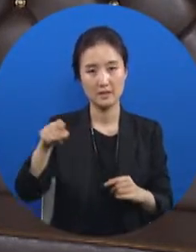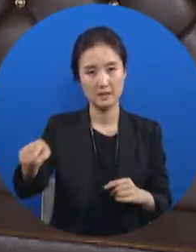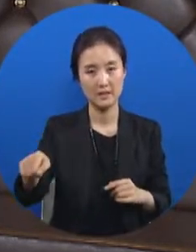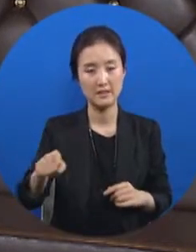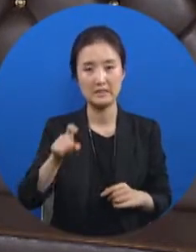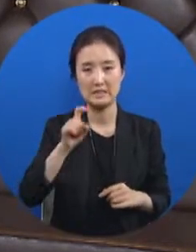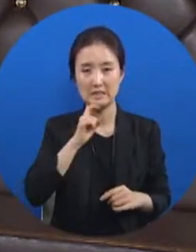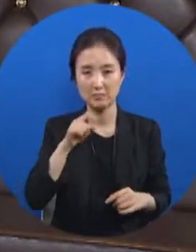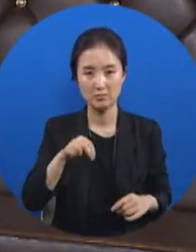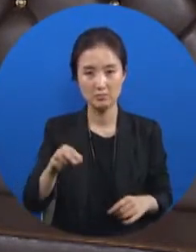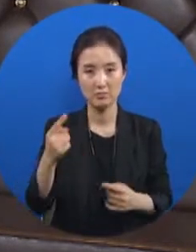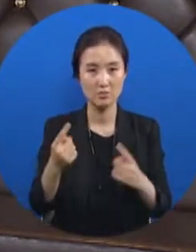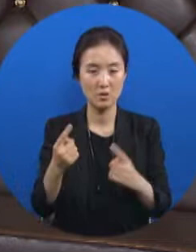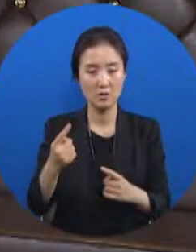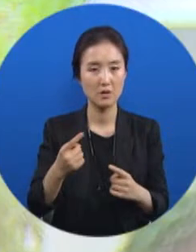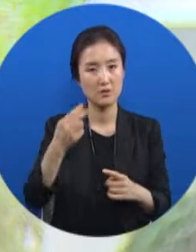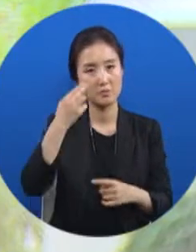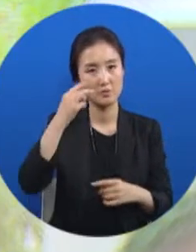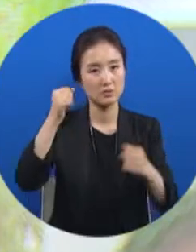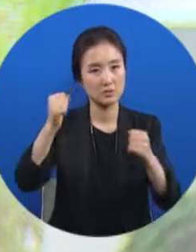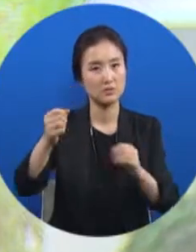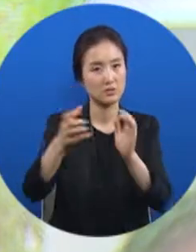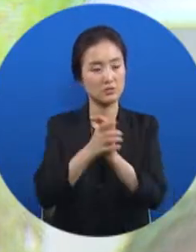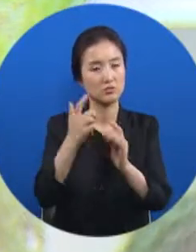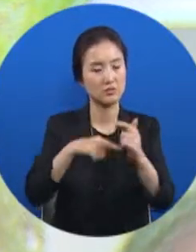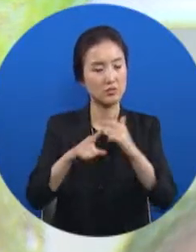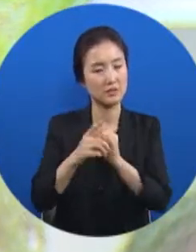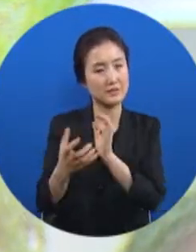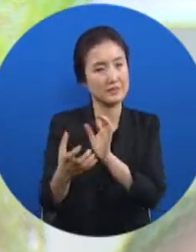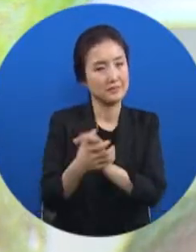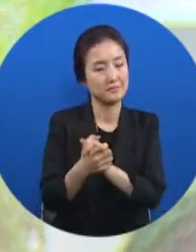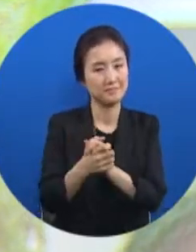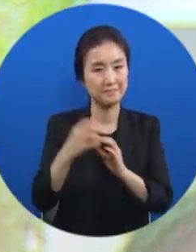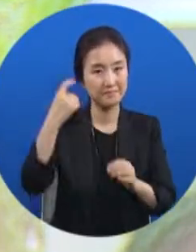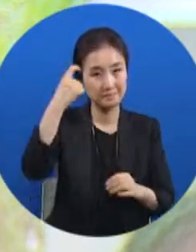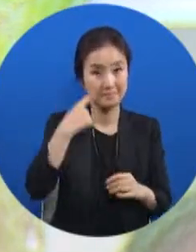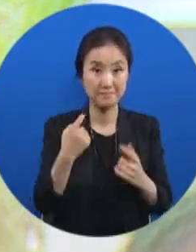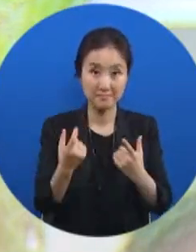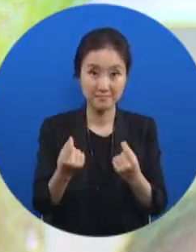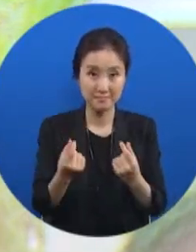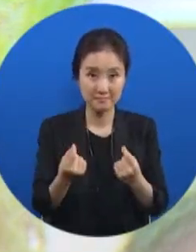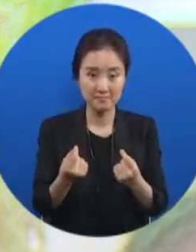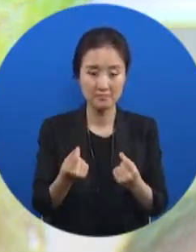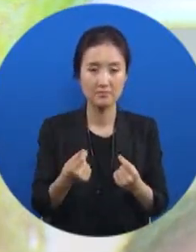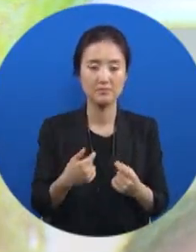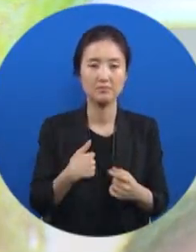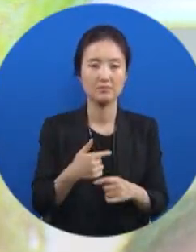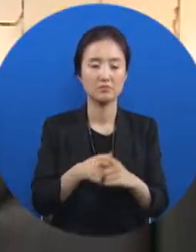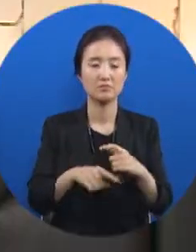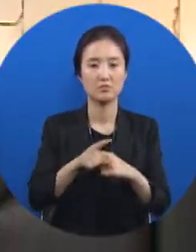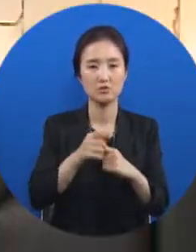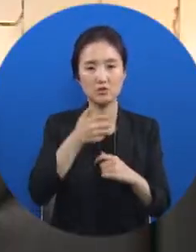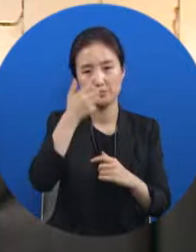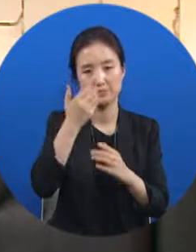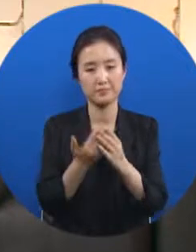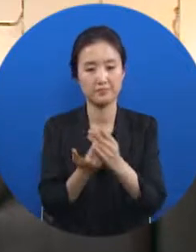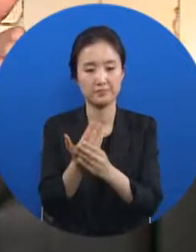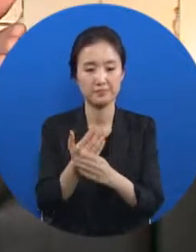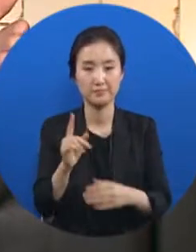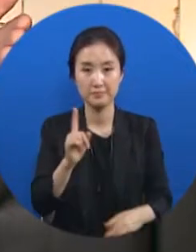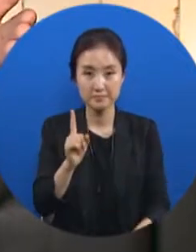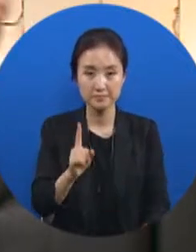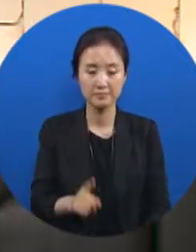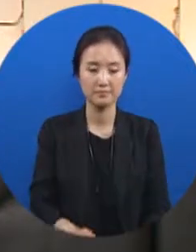있는 친구가 더 가까워지고 이런 시대가 온 거죠. 예. 그러면서 이제 저한테 또 다른 꿈이 생겼습니다. 예.